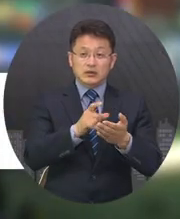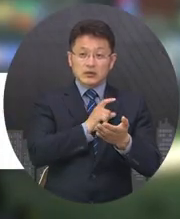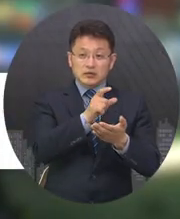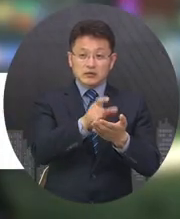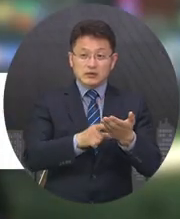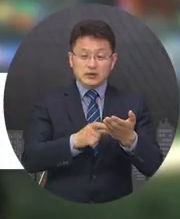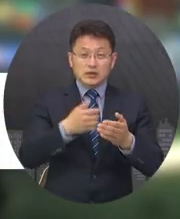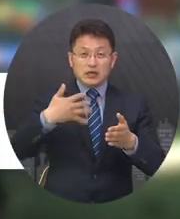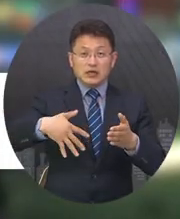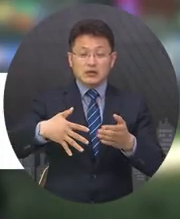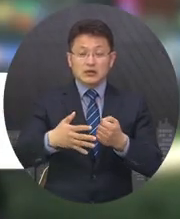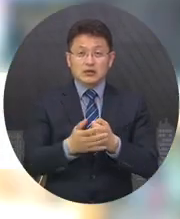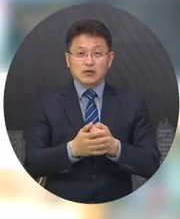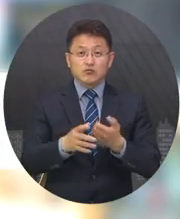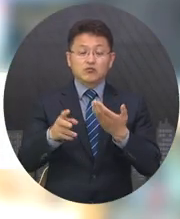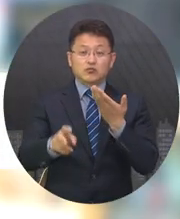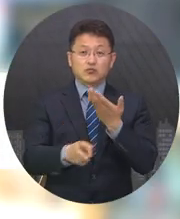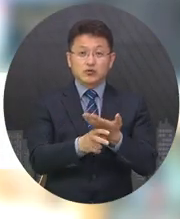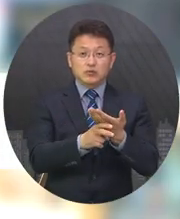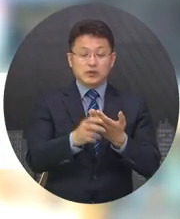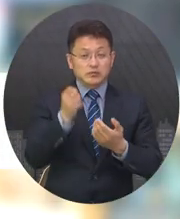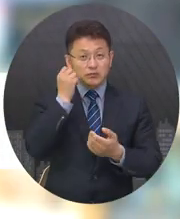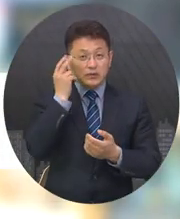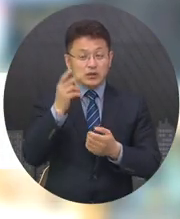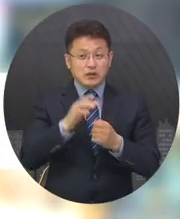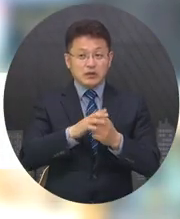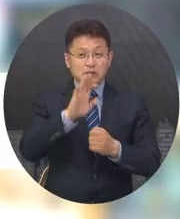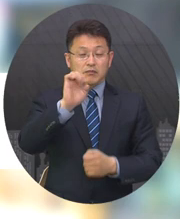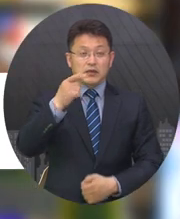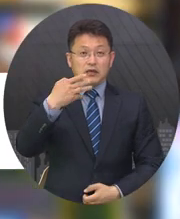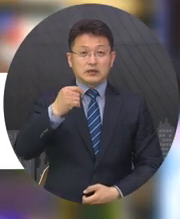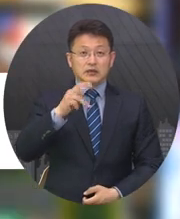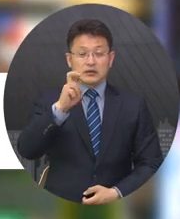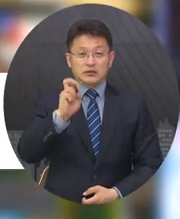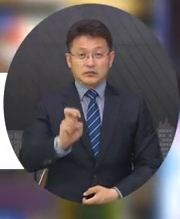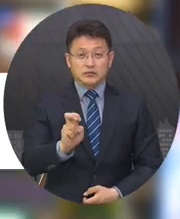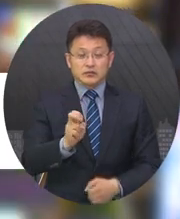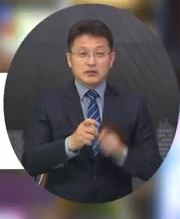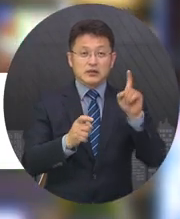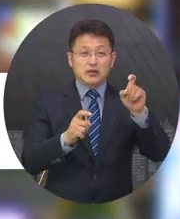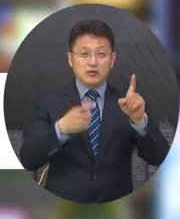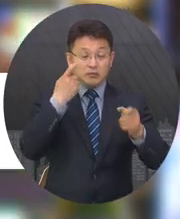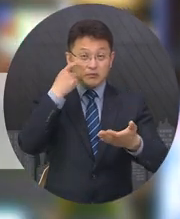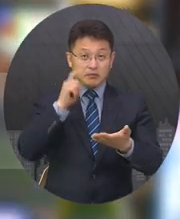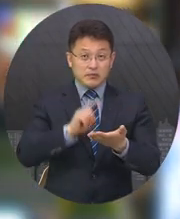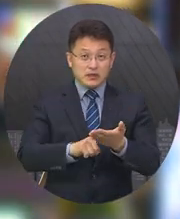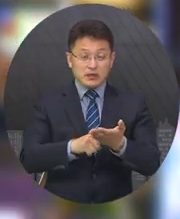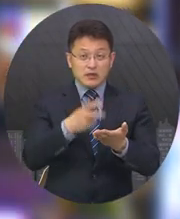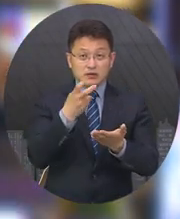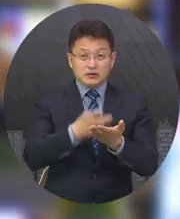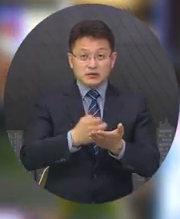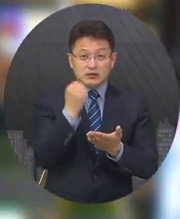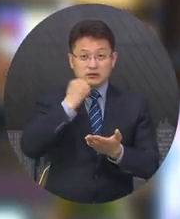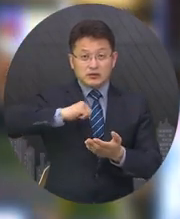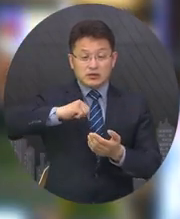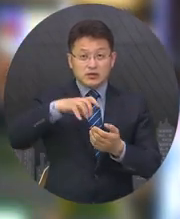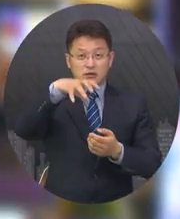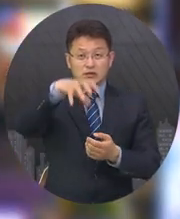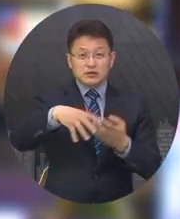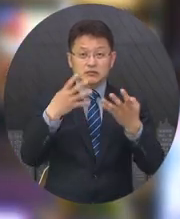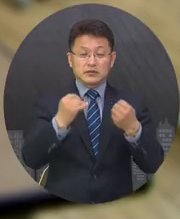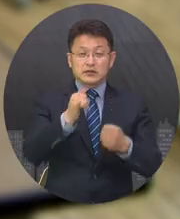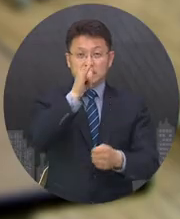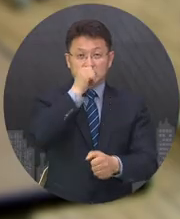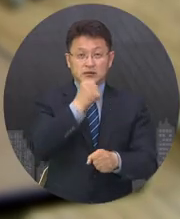작성하지 않거나 불법 숙박 영업을 한 파티룸 11곳이 적발되는 등 방역 수칙을 지키지 않는 경우가 여전히